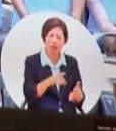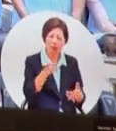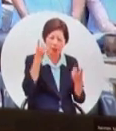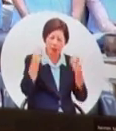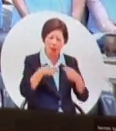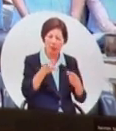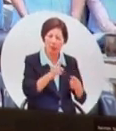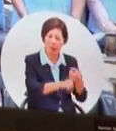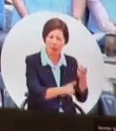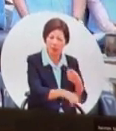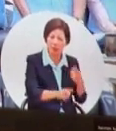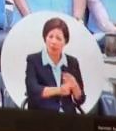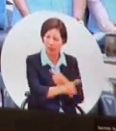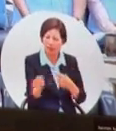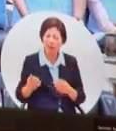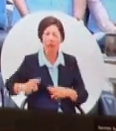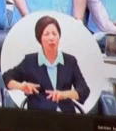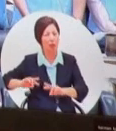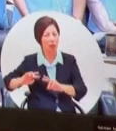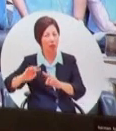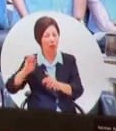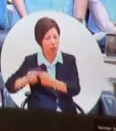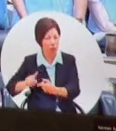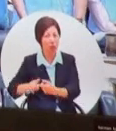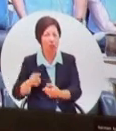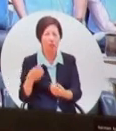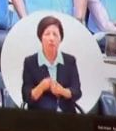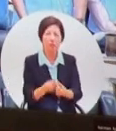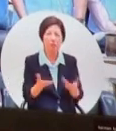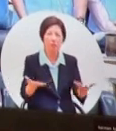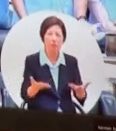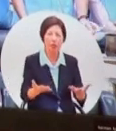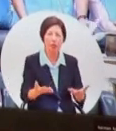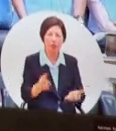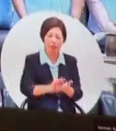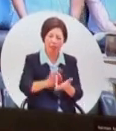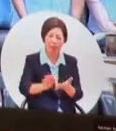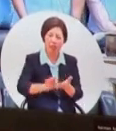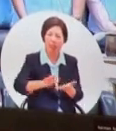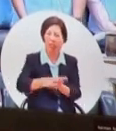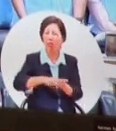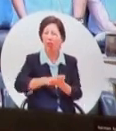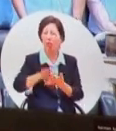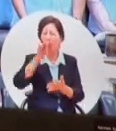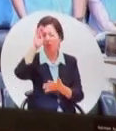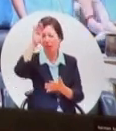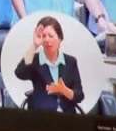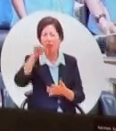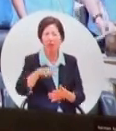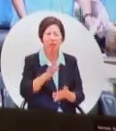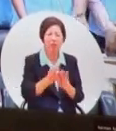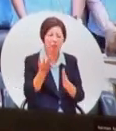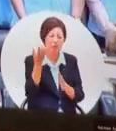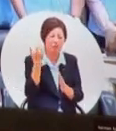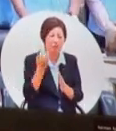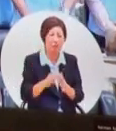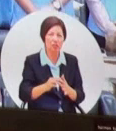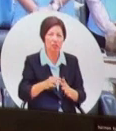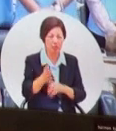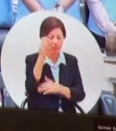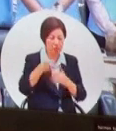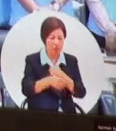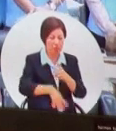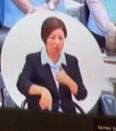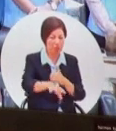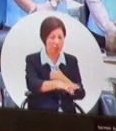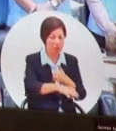怎么拨乱反正？滥用的事情非常严重，前一阵子我们掀开了无数的局处，告诉你有很多的局